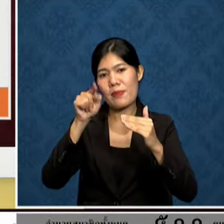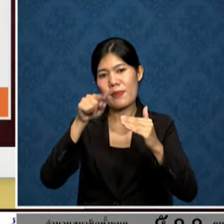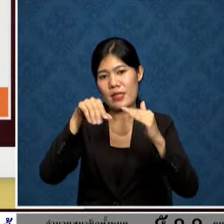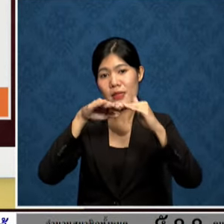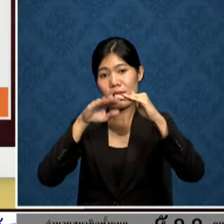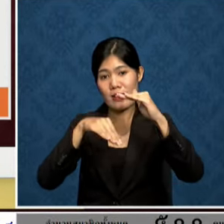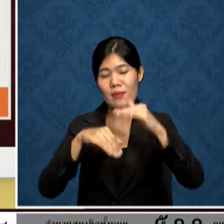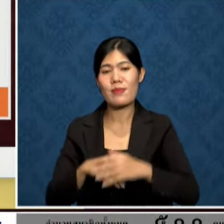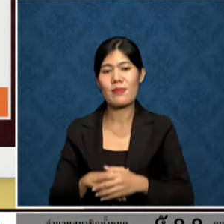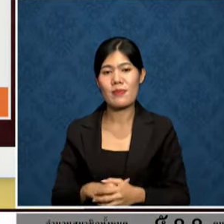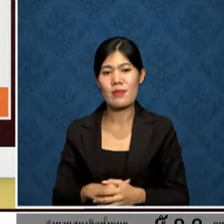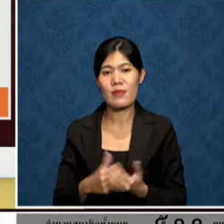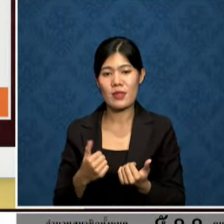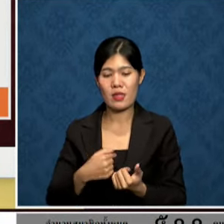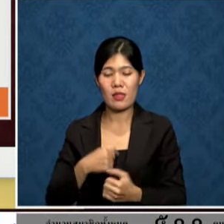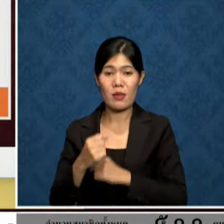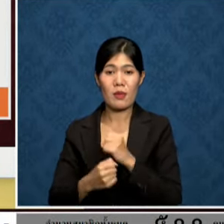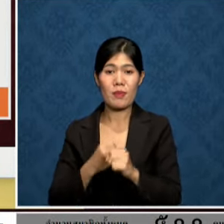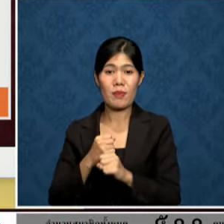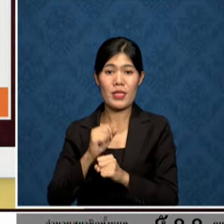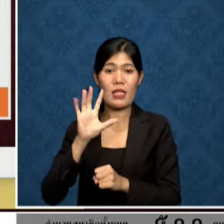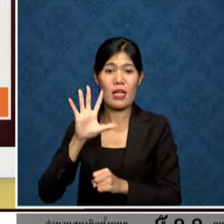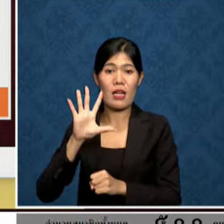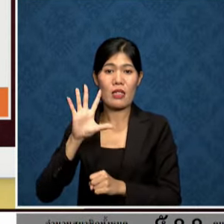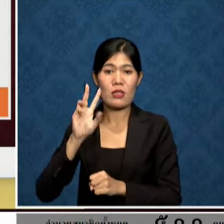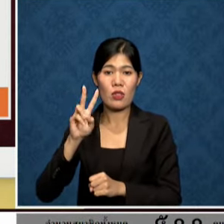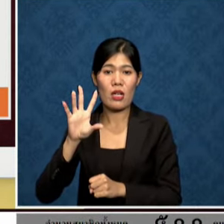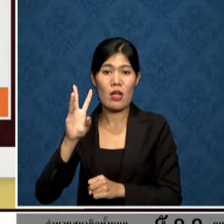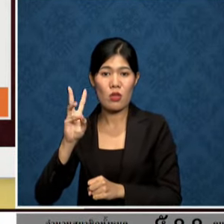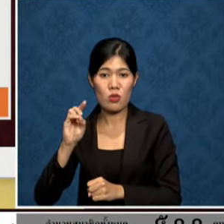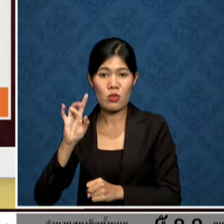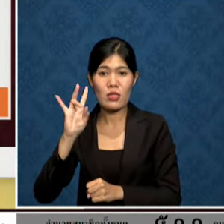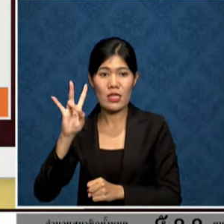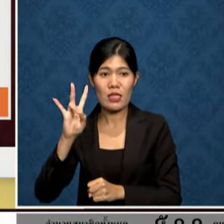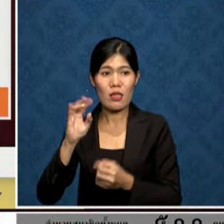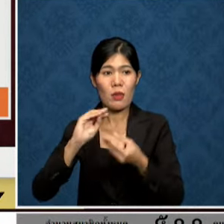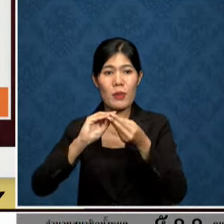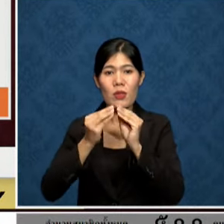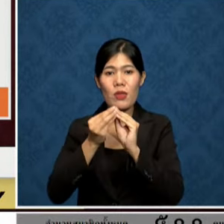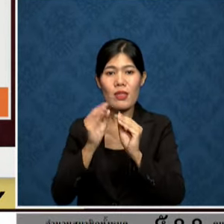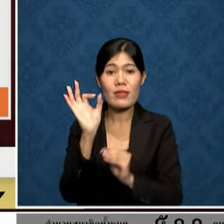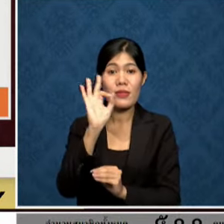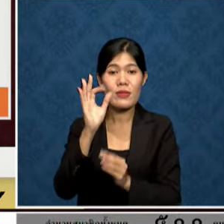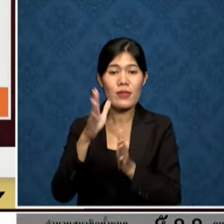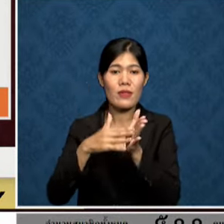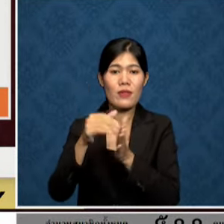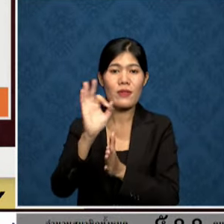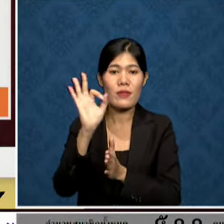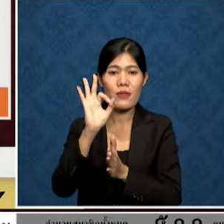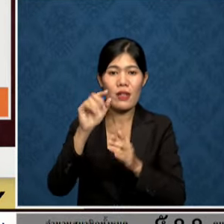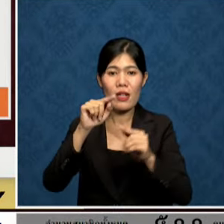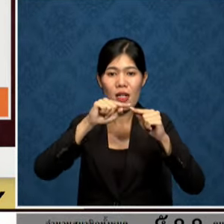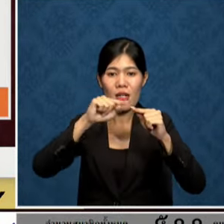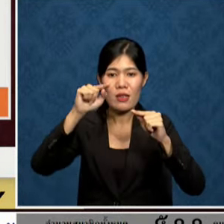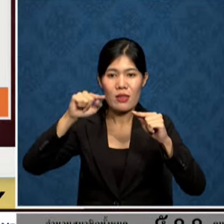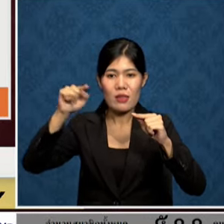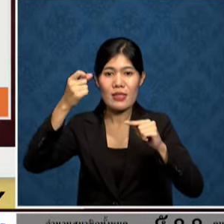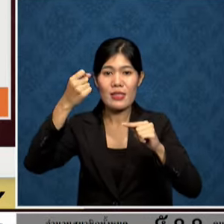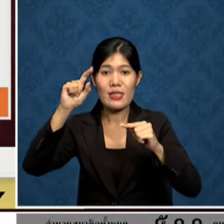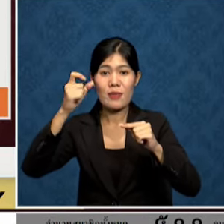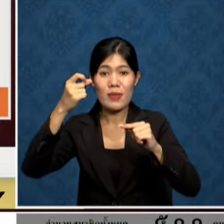ปี 67เนี่ยดิฉันได้อภิปรายเอาไว้นะคะตอนนั้นเนี่ยยังเป็นตัวเลขสีฟ้านะคะบอกว่ามันจะทะลุ 11%ใน